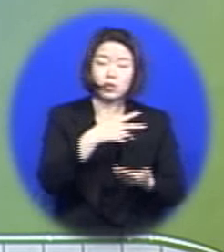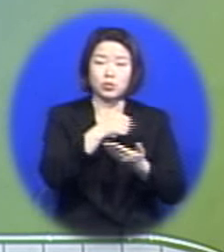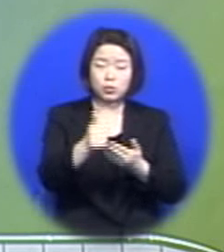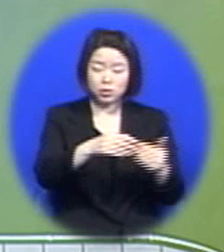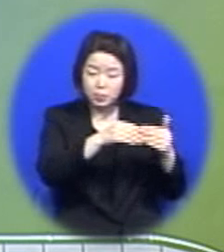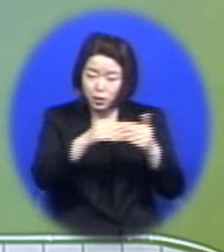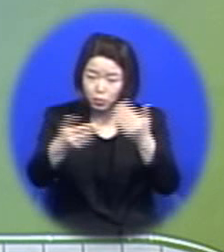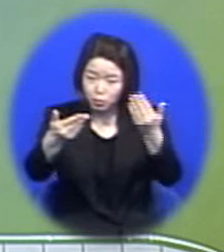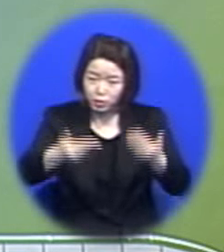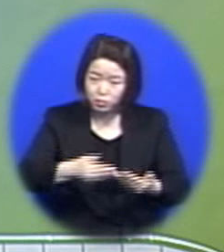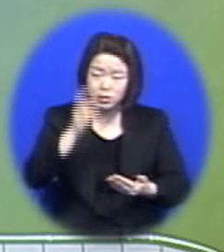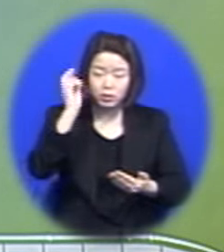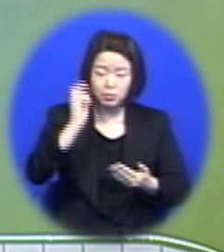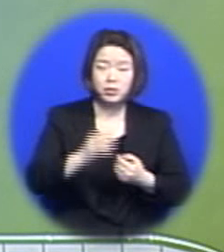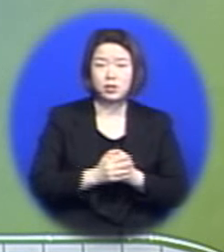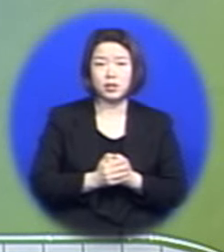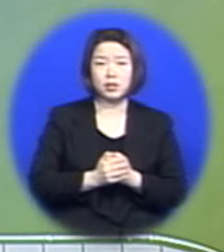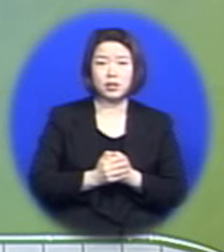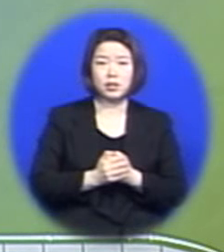거예요.